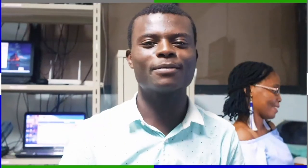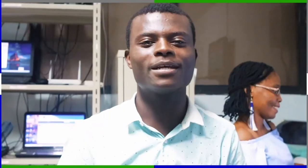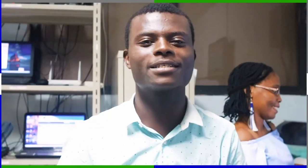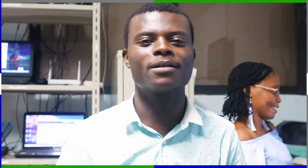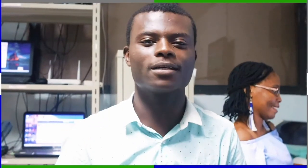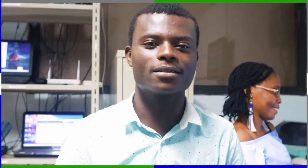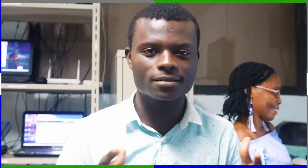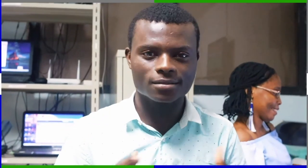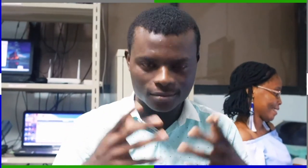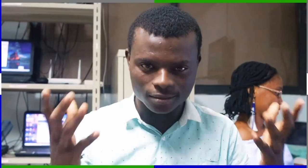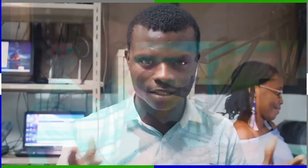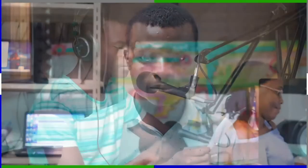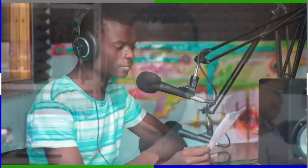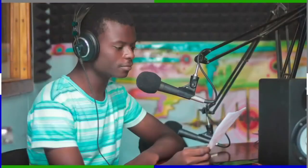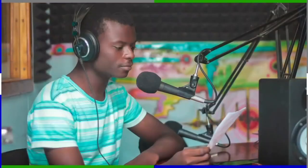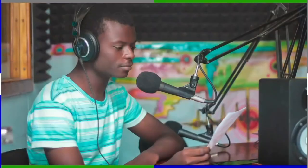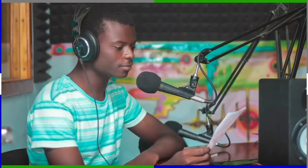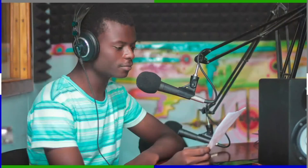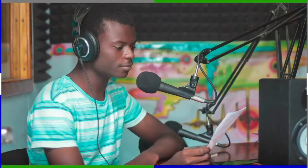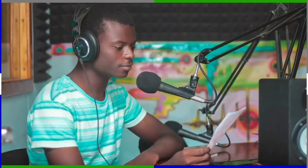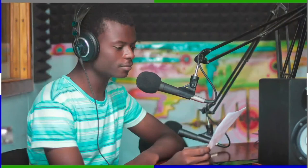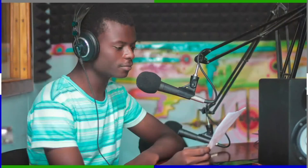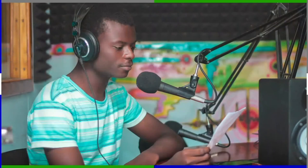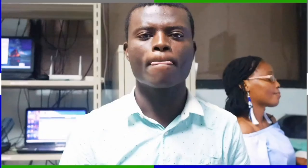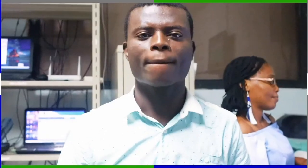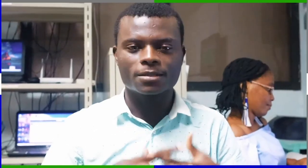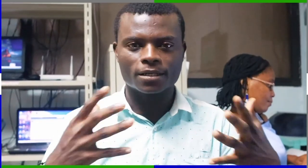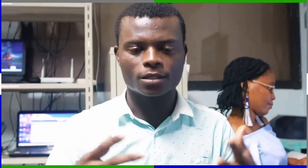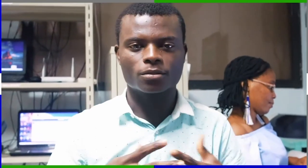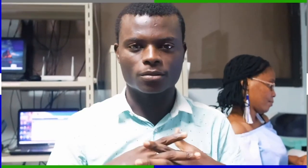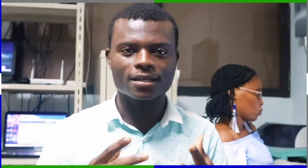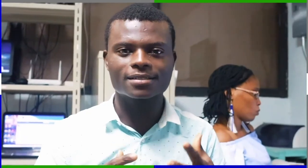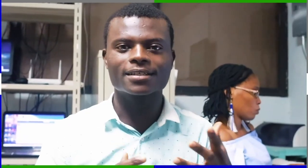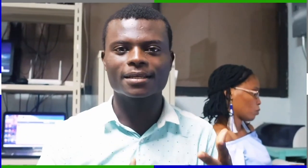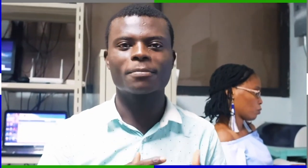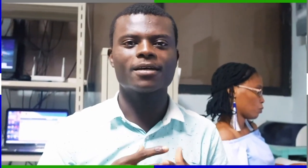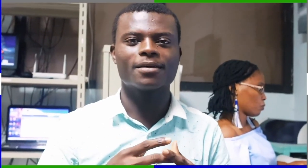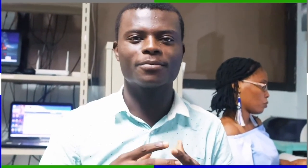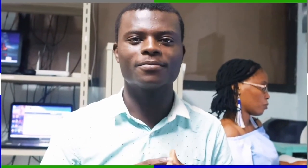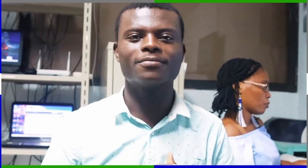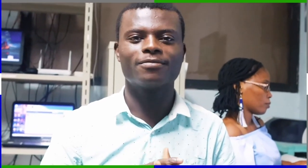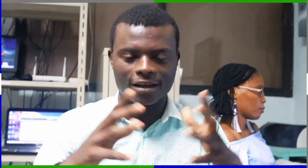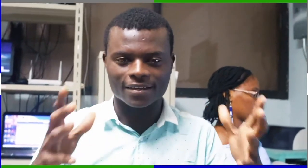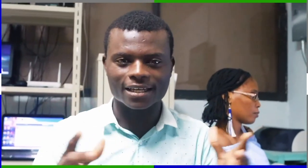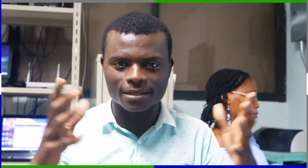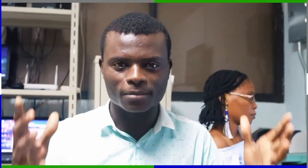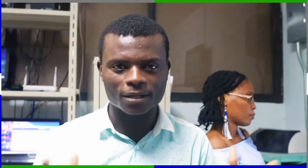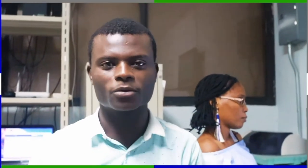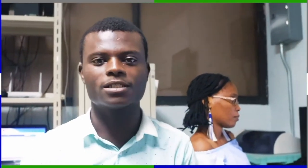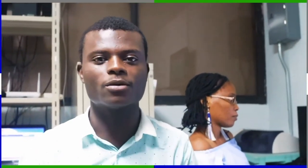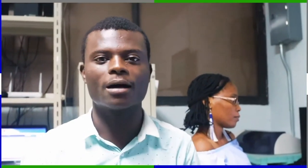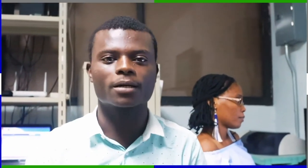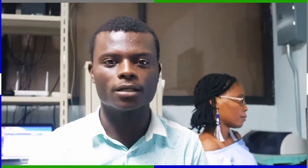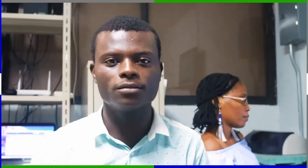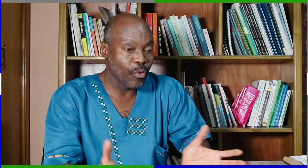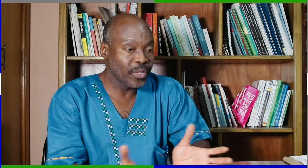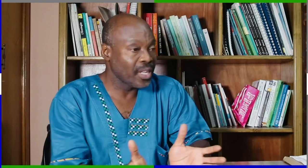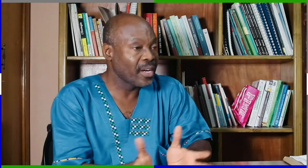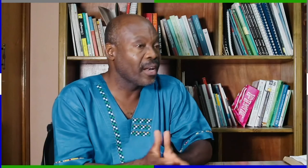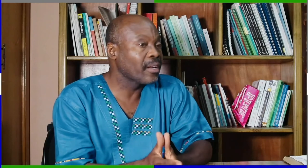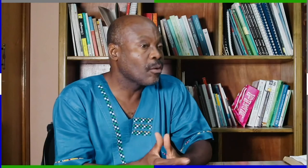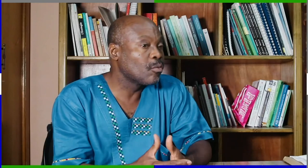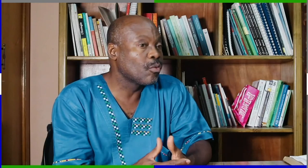c'est une très belle expérience. Et une expérience enrichissante. J'espère que quand c'était temps m'a bien pour me faire avec l'équipe là, me continuer à apprendre.